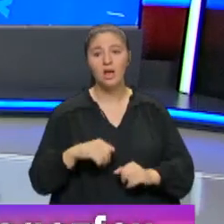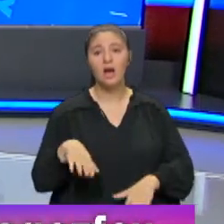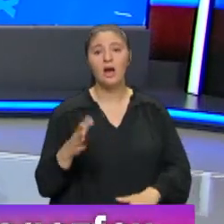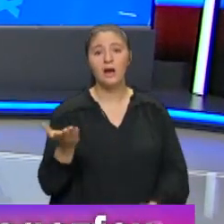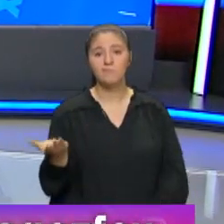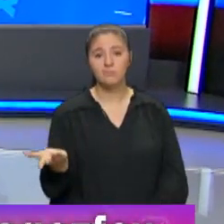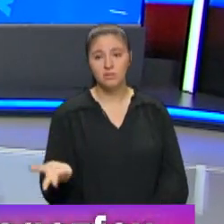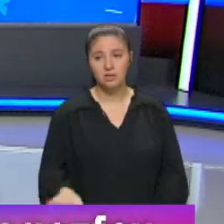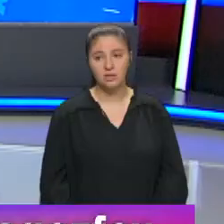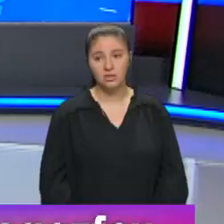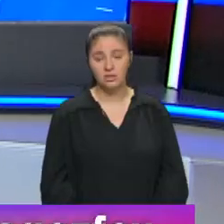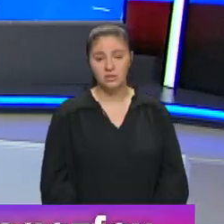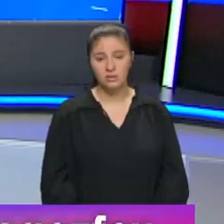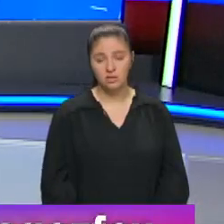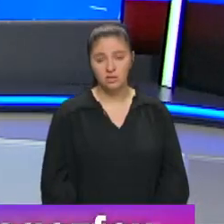dosyaya çalışamamış.